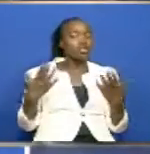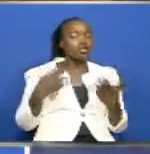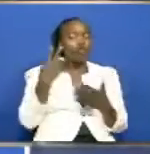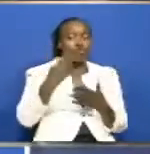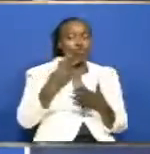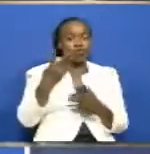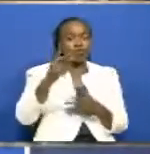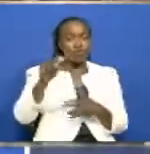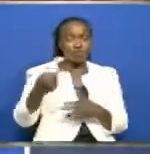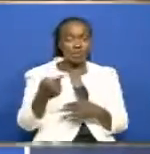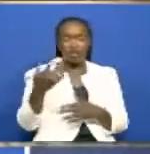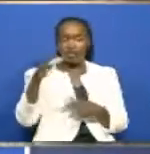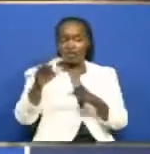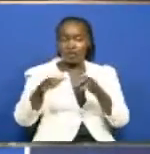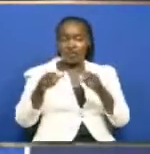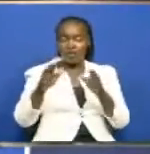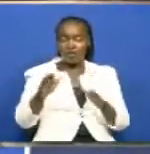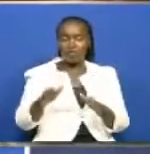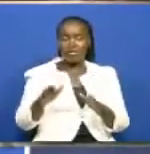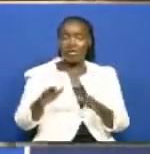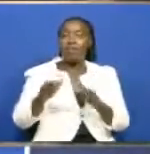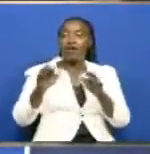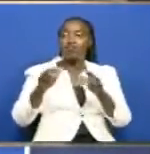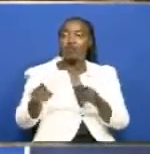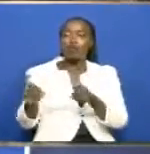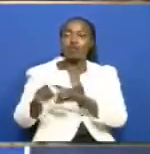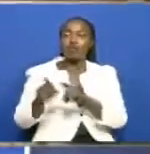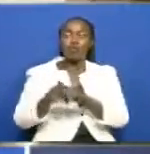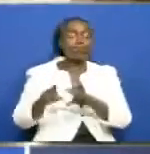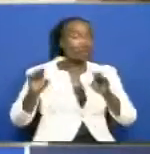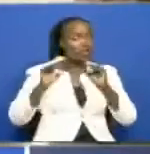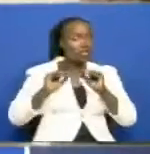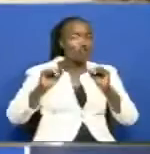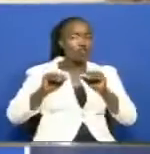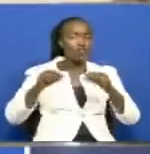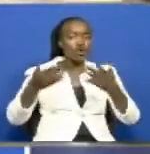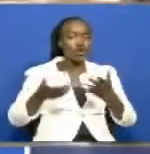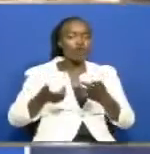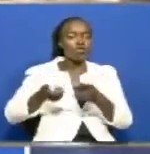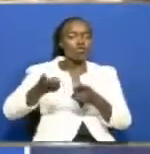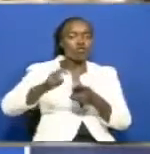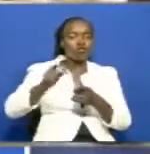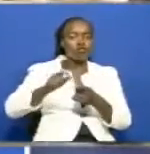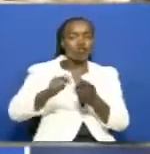farmers. Wakulima pia watapewa mafunzo kuhusu jinsi bora ya kuongeza mazao.